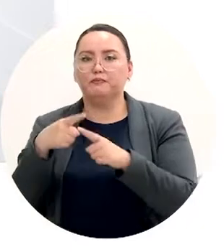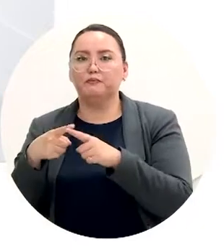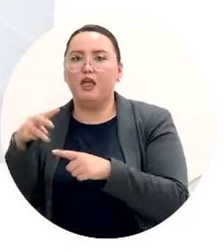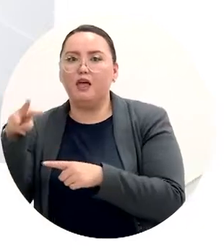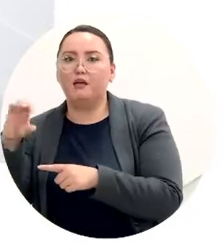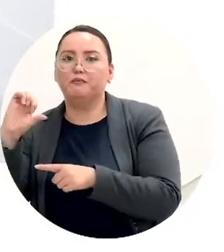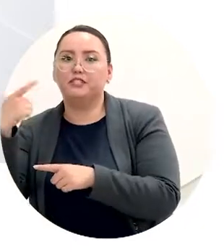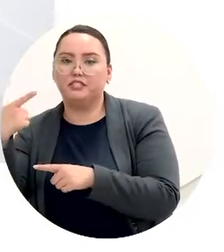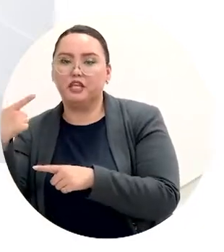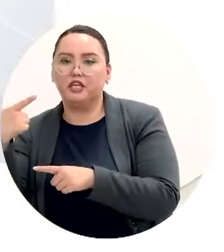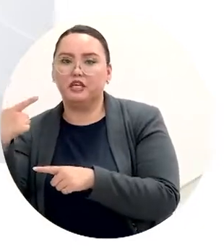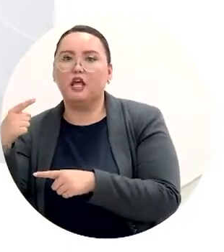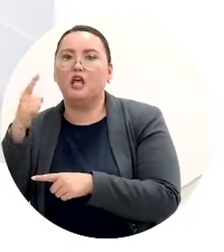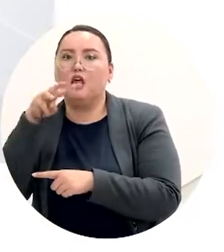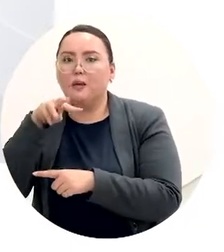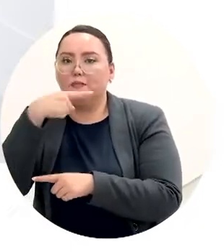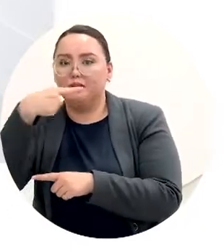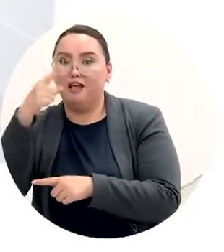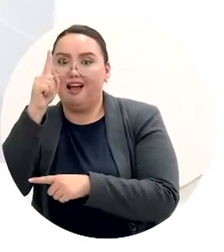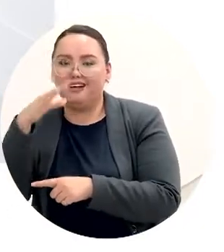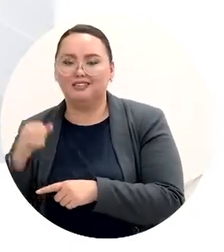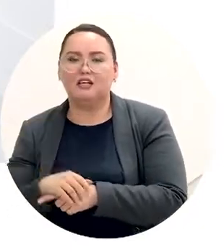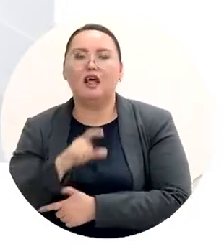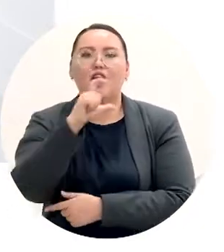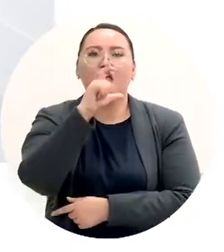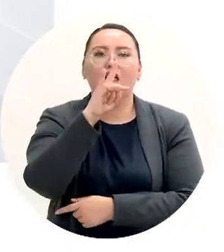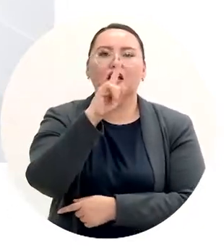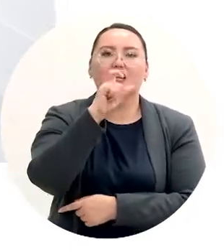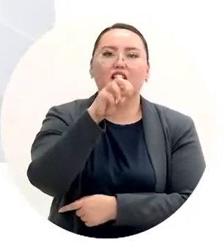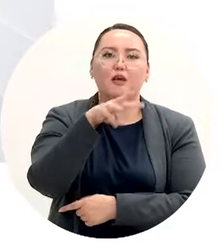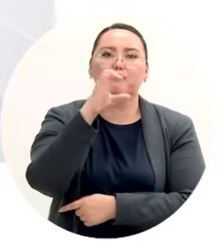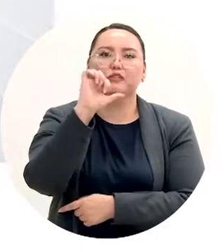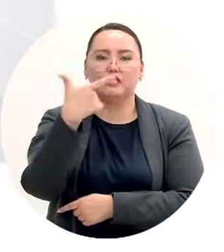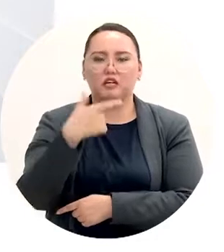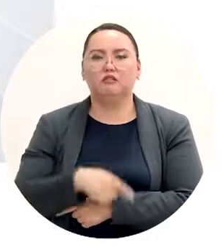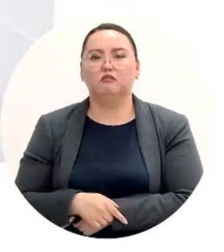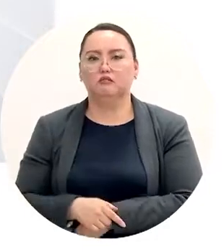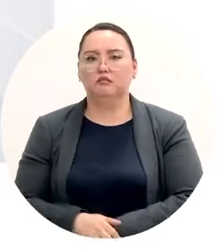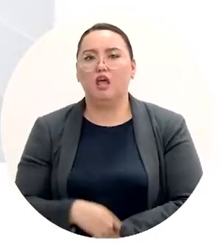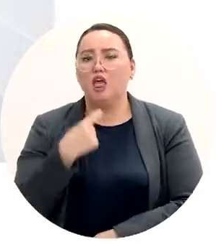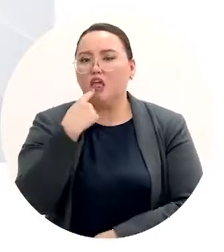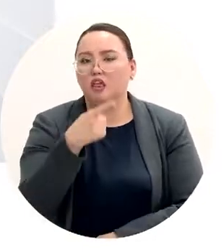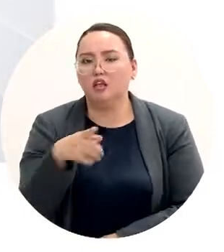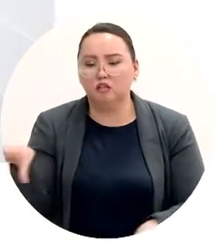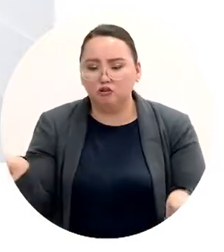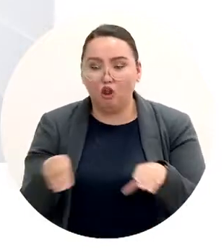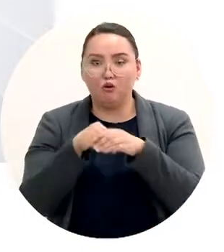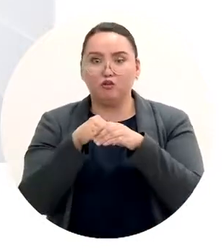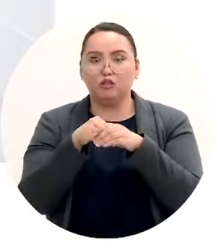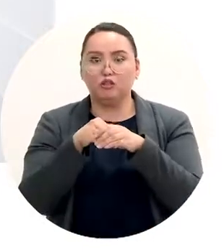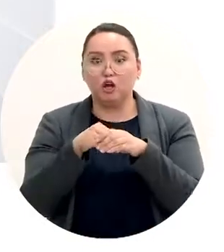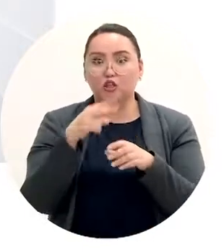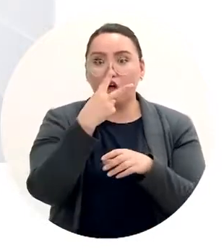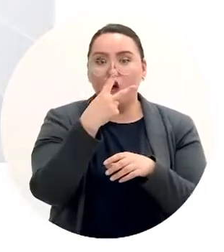явцад хэмнэгдсэн байгаа. Эрхэм гэдэг дээр эмсэг гэдгийг залгахад хоёр юм давхцаж ороод нэг юм нь